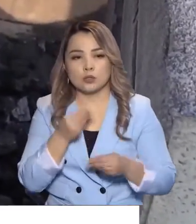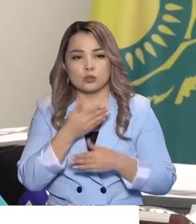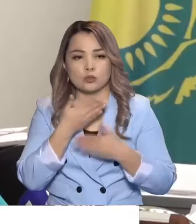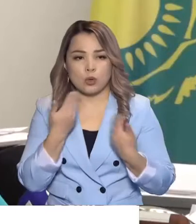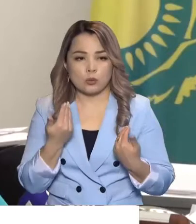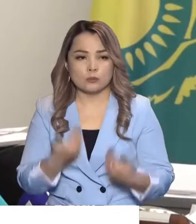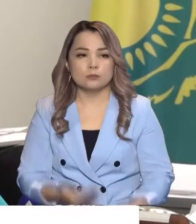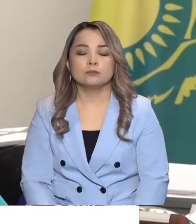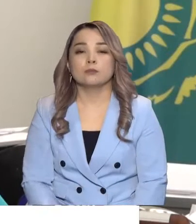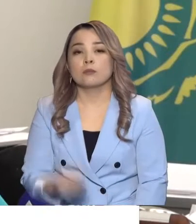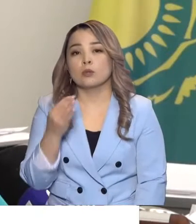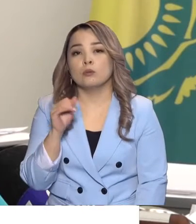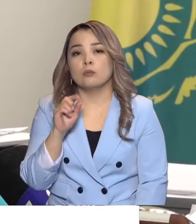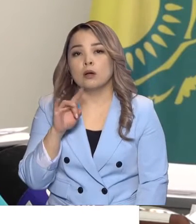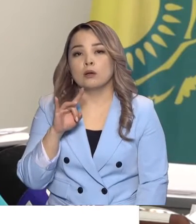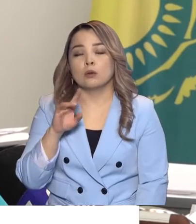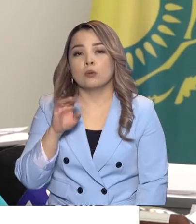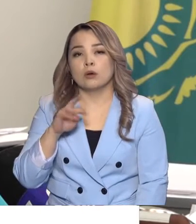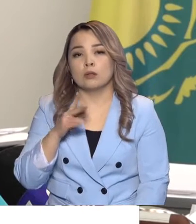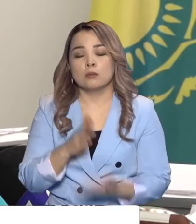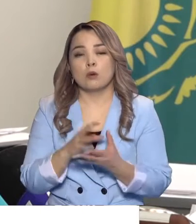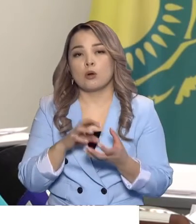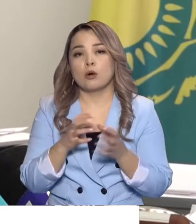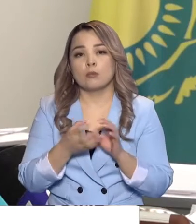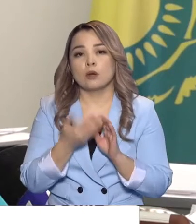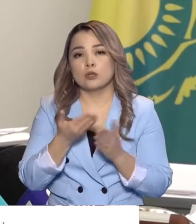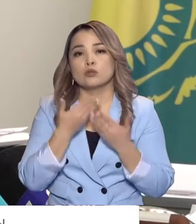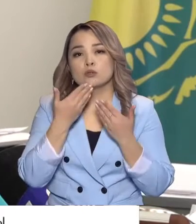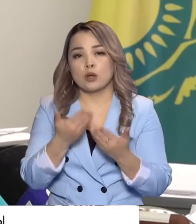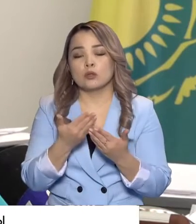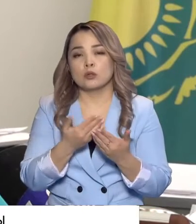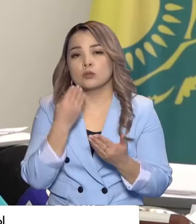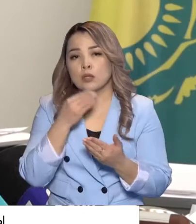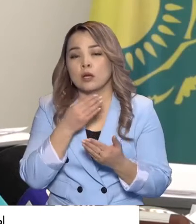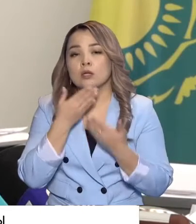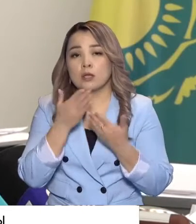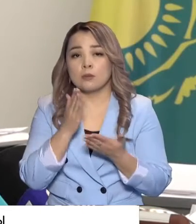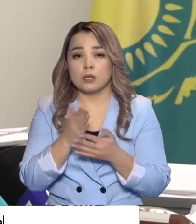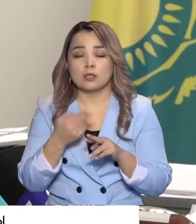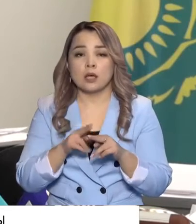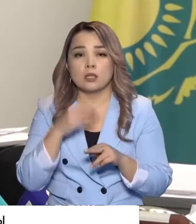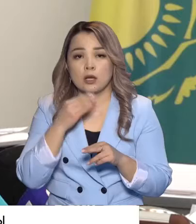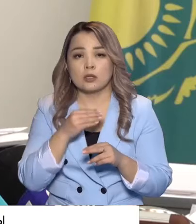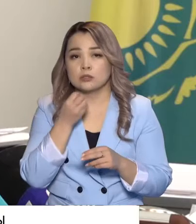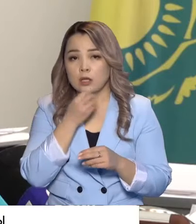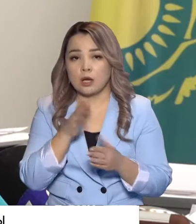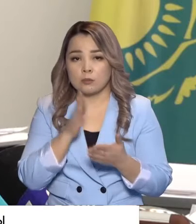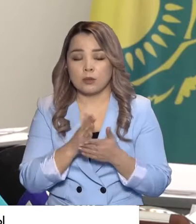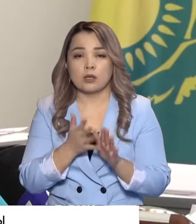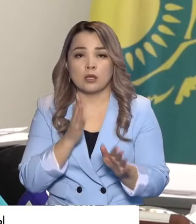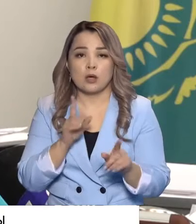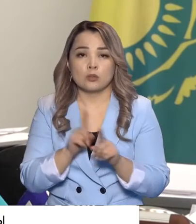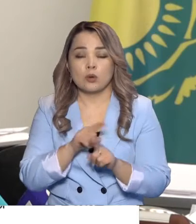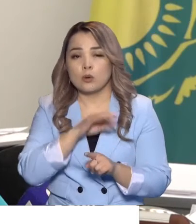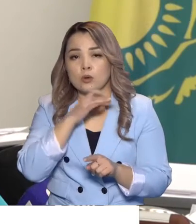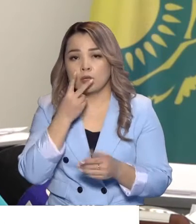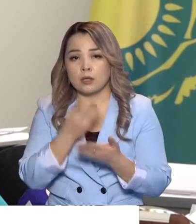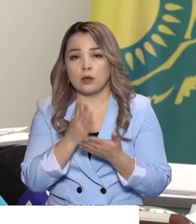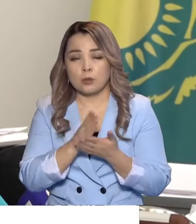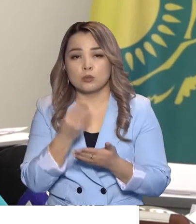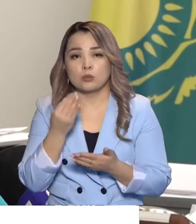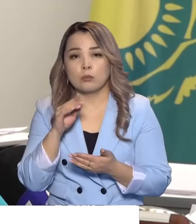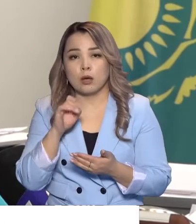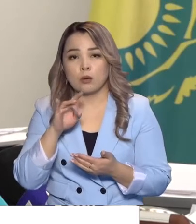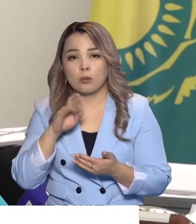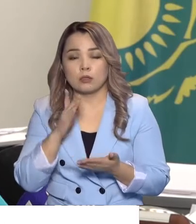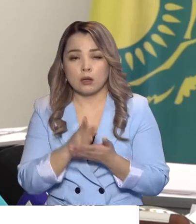шықпайды. Шұбаркөлский уголь. Шұбаркөл көміріне сұраныс күшті, себебі сапасы жақсы, кезектің көптігі де содан. Шұбаркөлдің көмірі